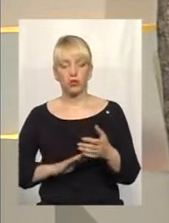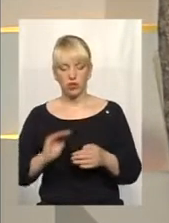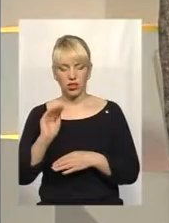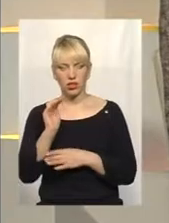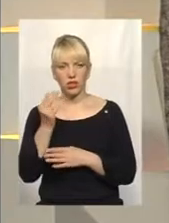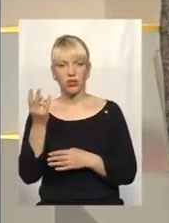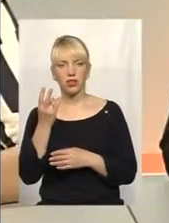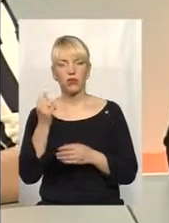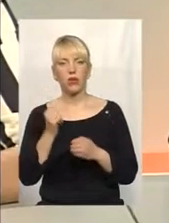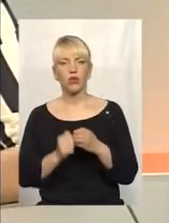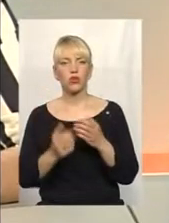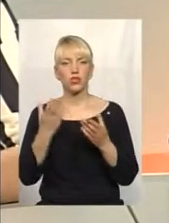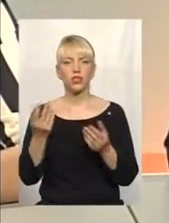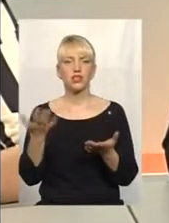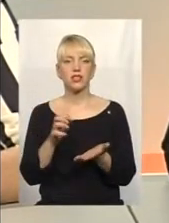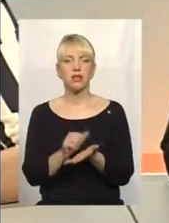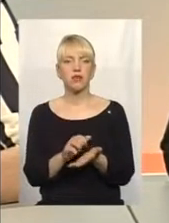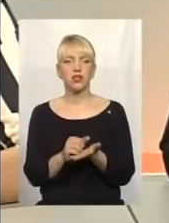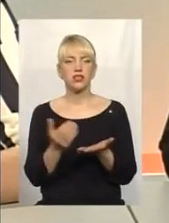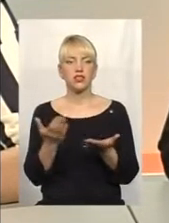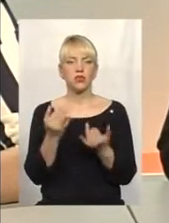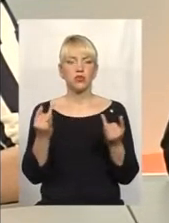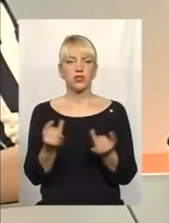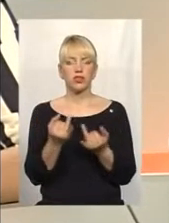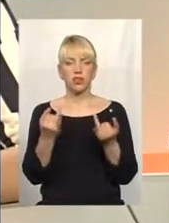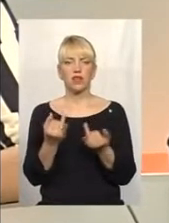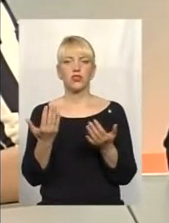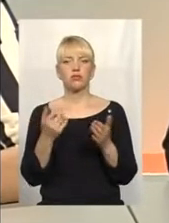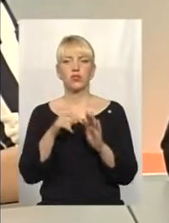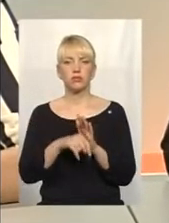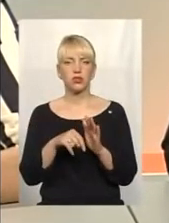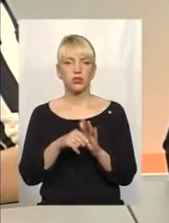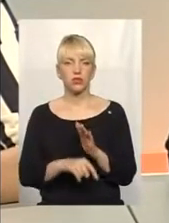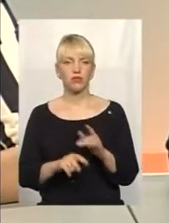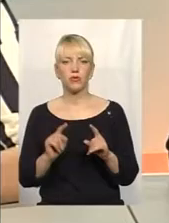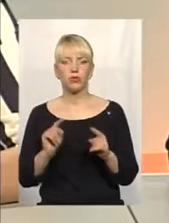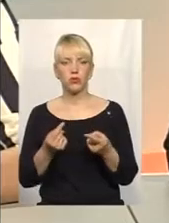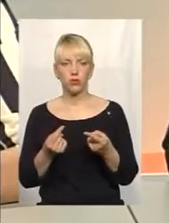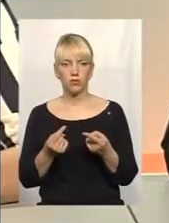треба кожен день зайняти чимось цікавим, щоб він змістовно провів час. Тому